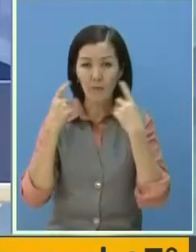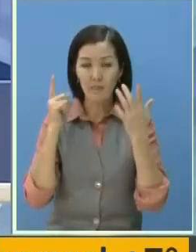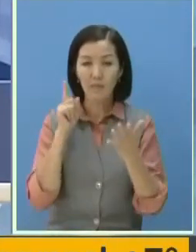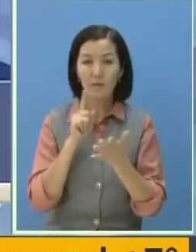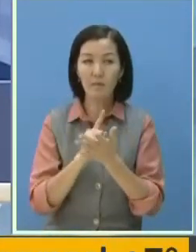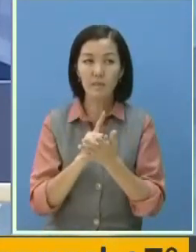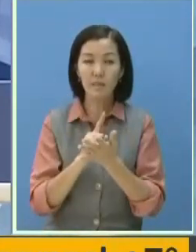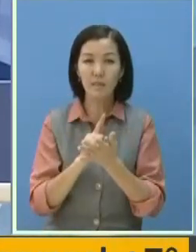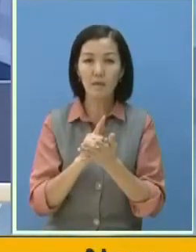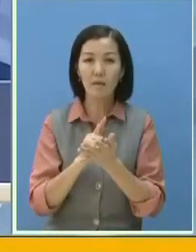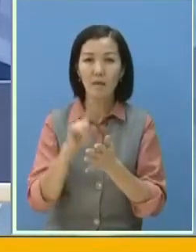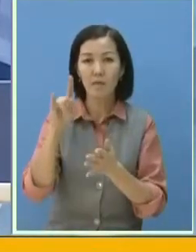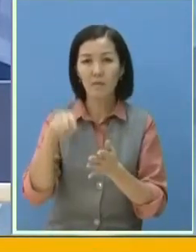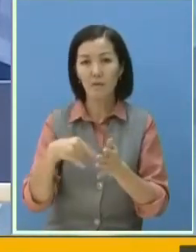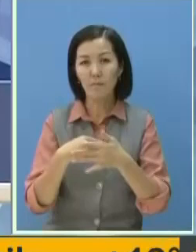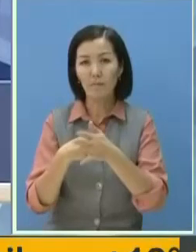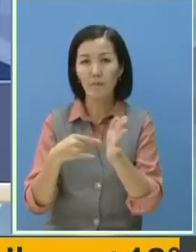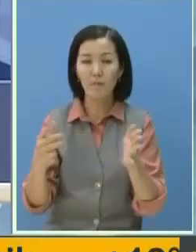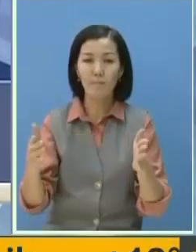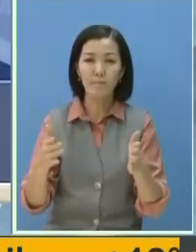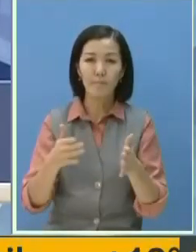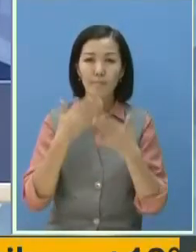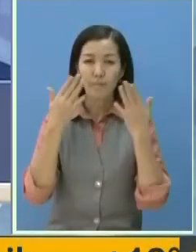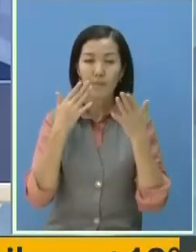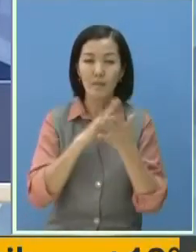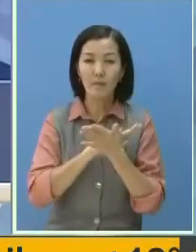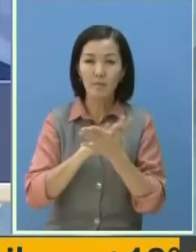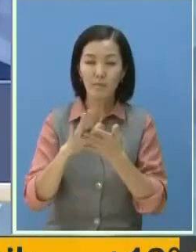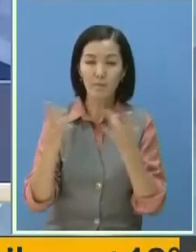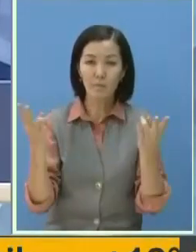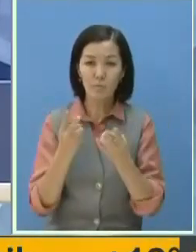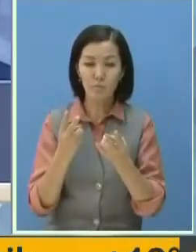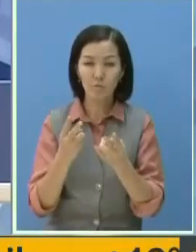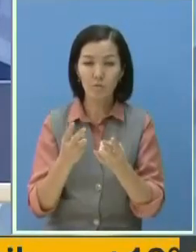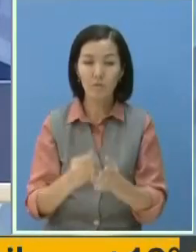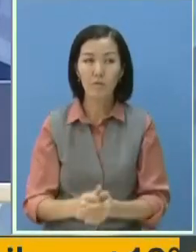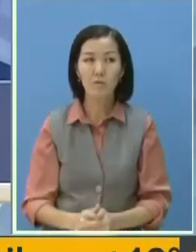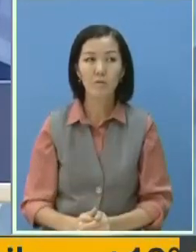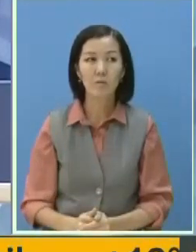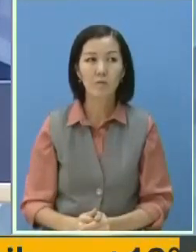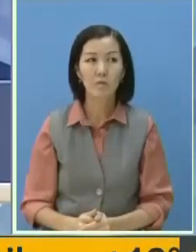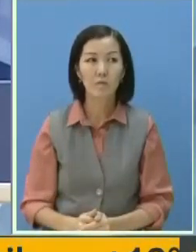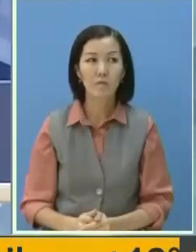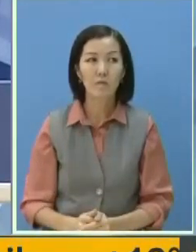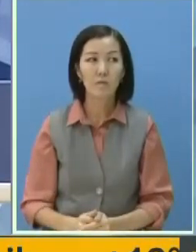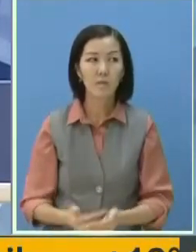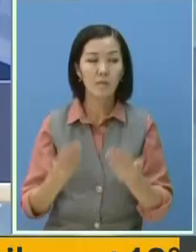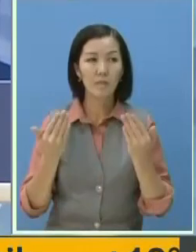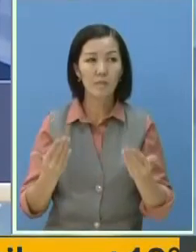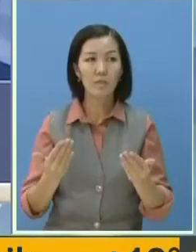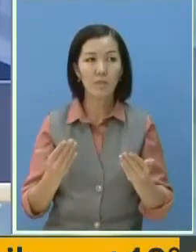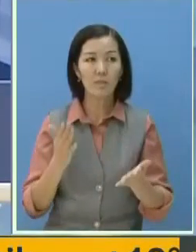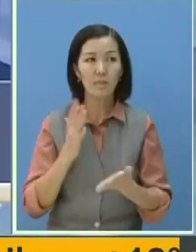Обязательно проветривание. Проветривание – это один из самых эффективных на сегодняшний день в бытовых условиях. Ну, сейчас еще